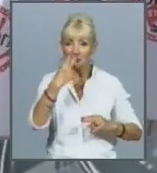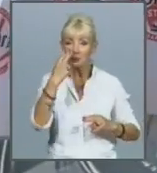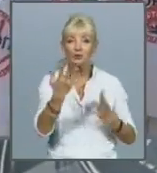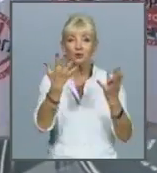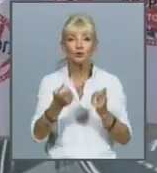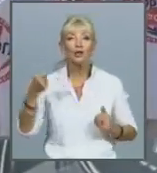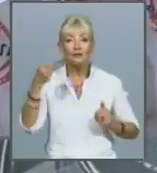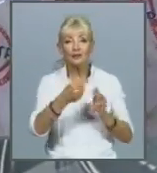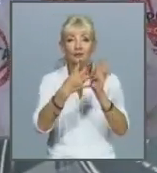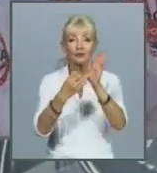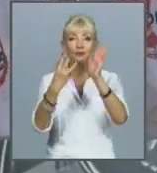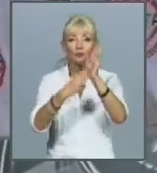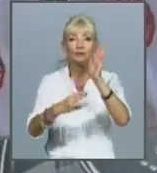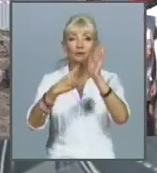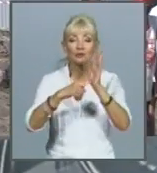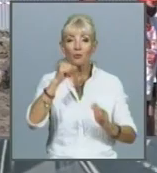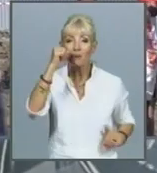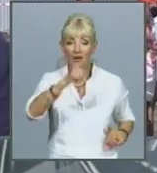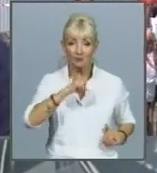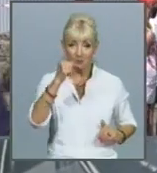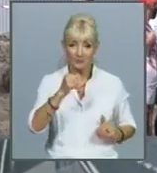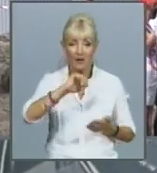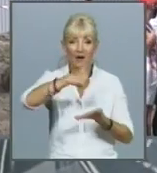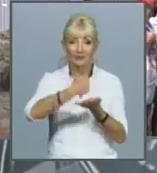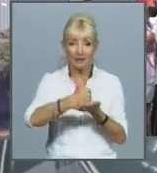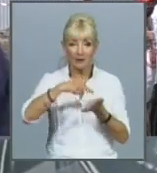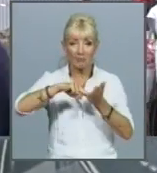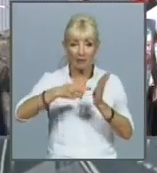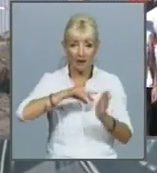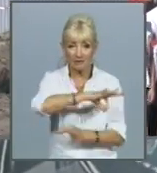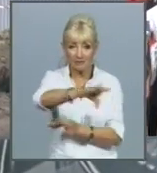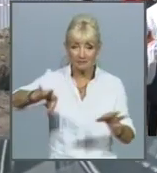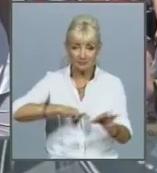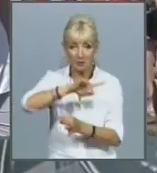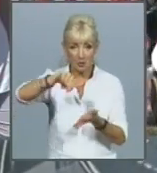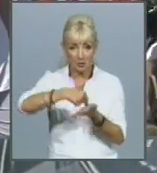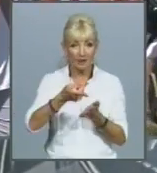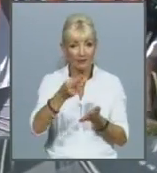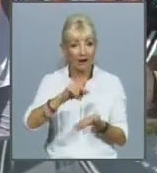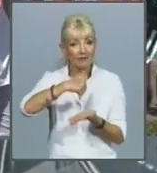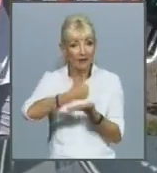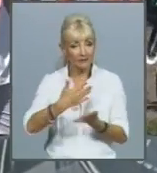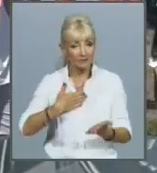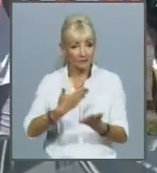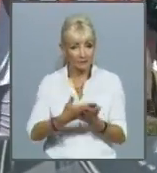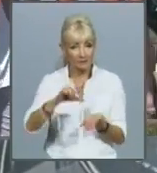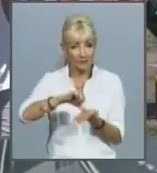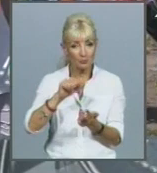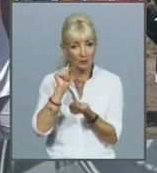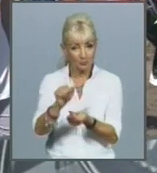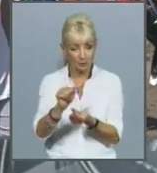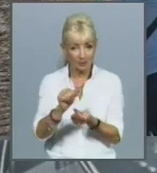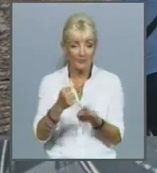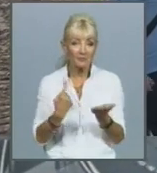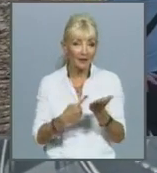в 1986 році в генеральному плані міста. Коли головним для активістів є завдання виступати проти, що за